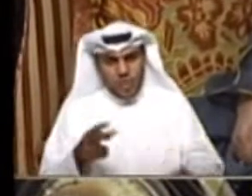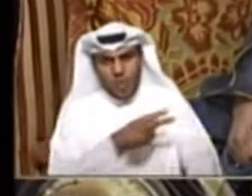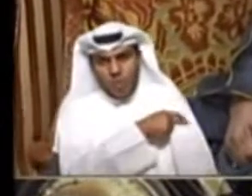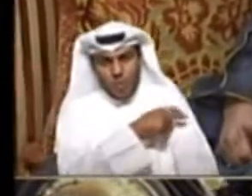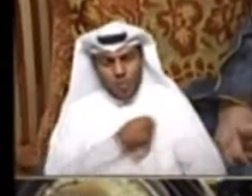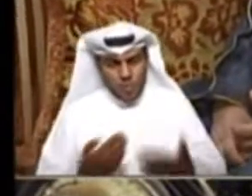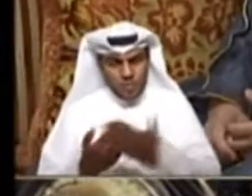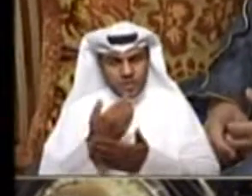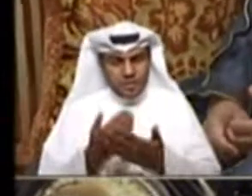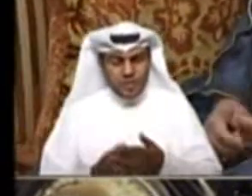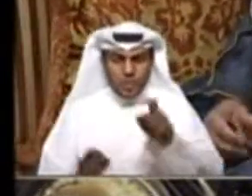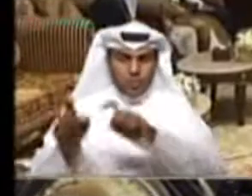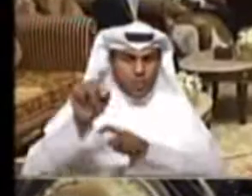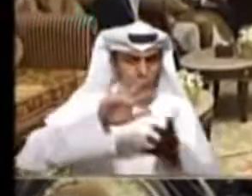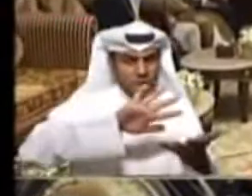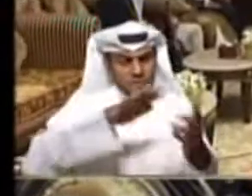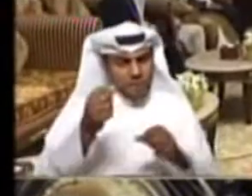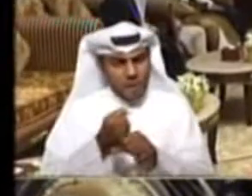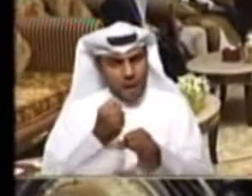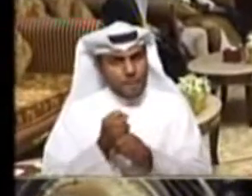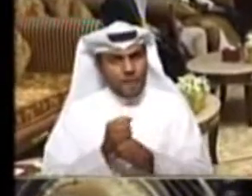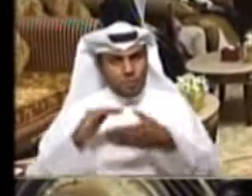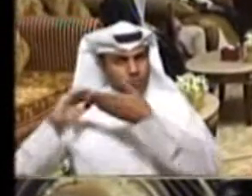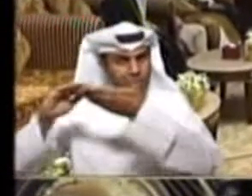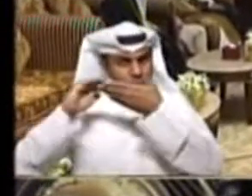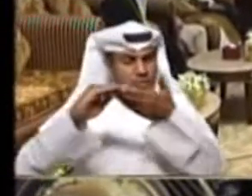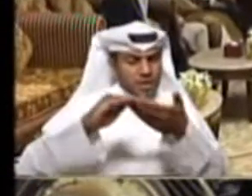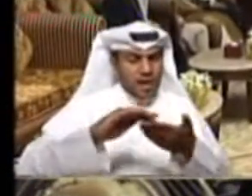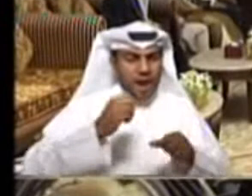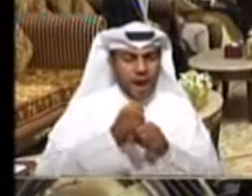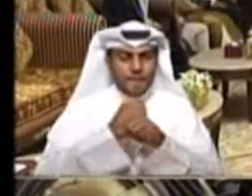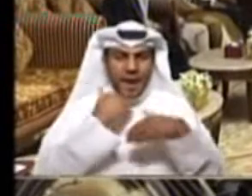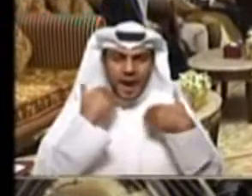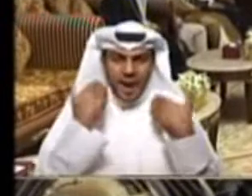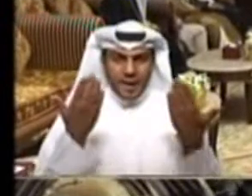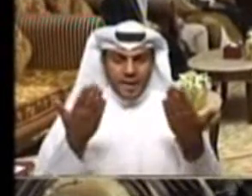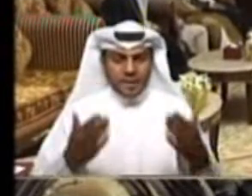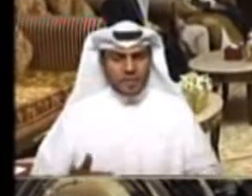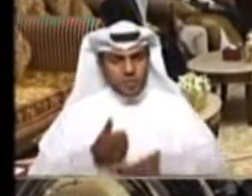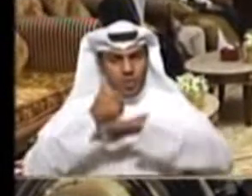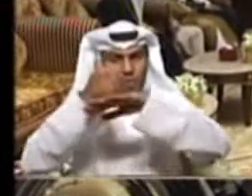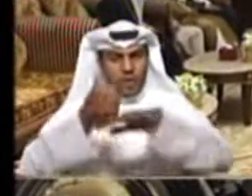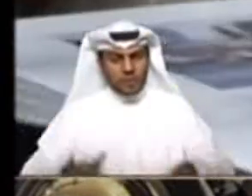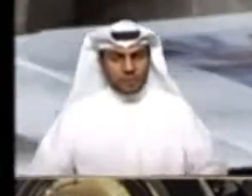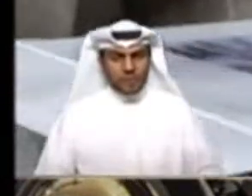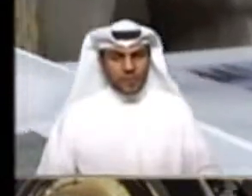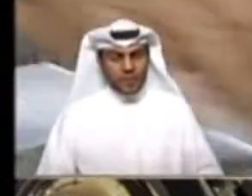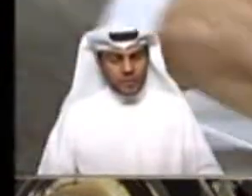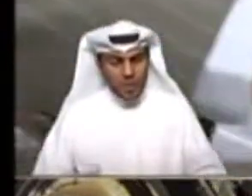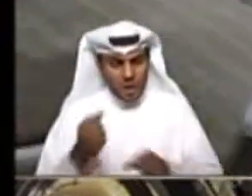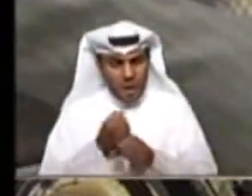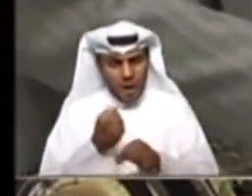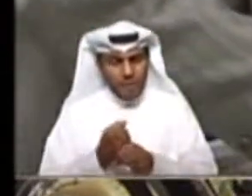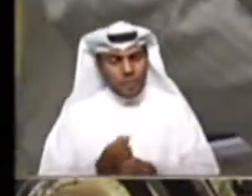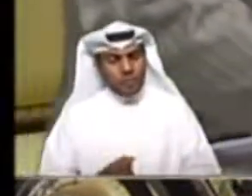على آخر مشاريع وإنجازات الجمعية في مجال العمل الخيري والتطوعي. وقد أشاد سموه رعاه الله